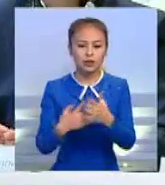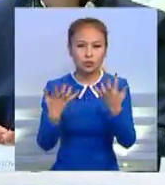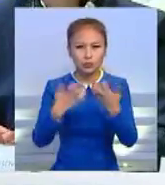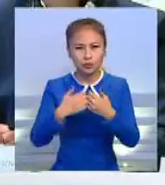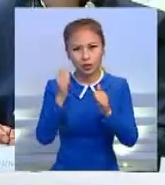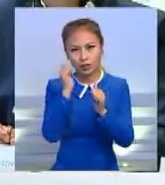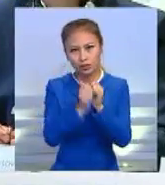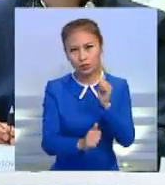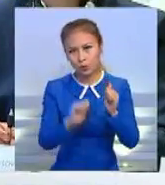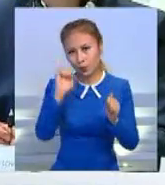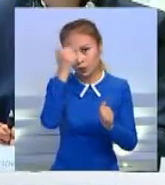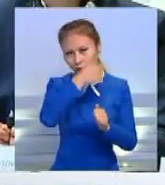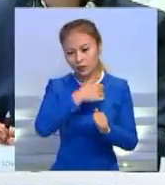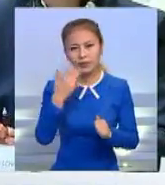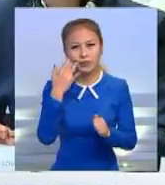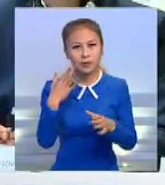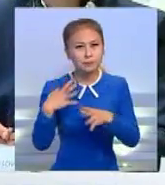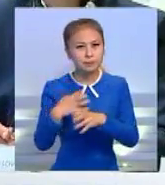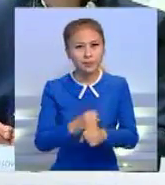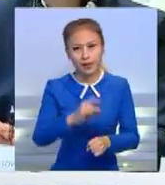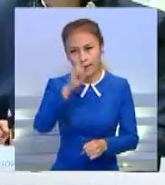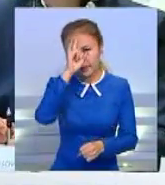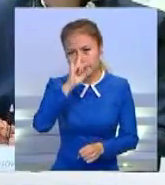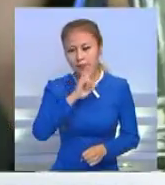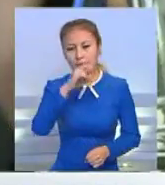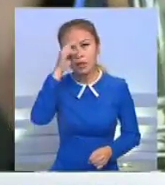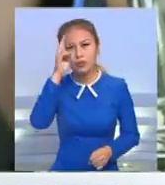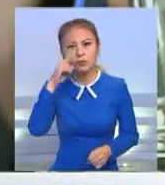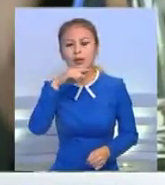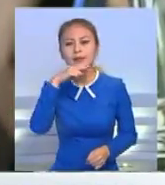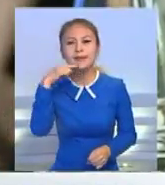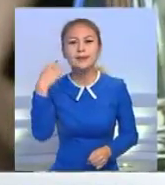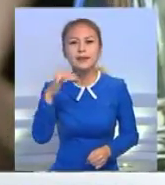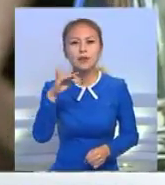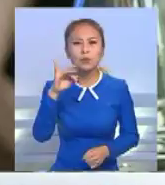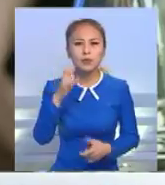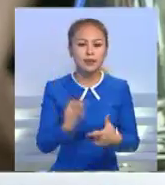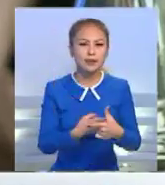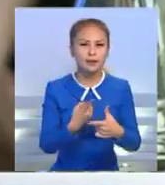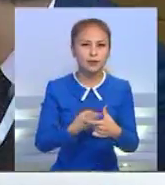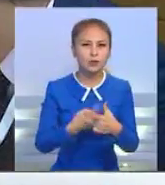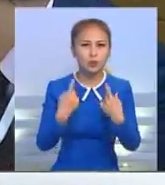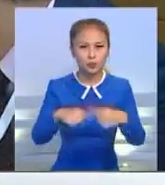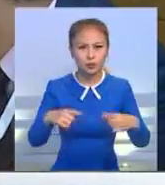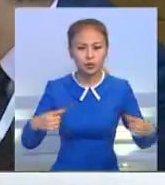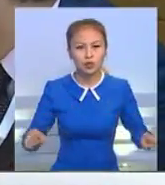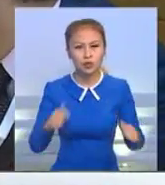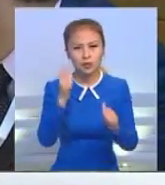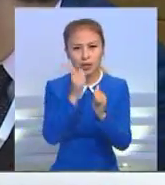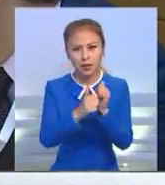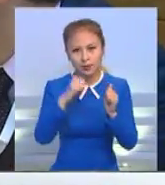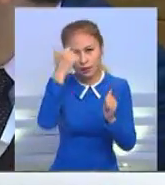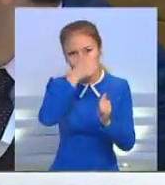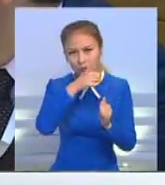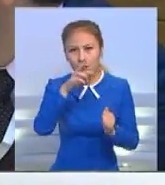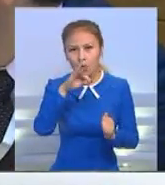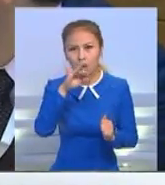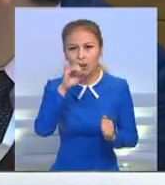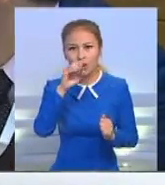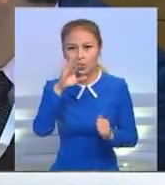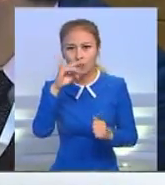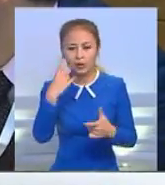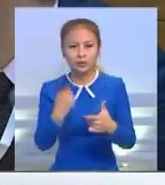жыл өткен сайын азайып барады. Сондықтан Қазақстан, Әзербайжан, Ресей, Түркменстан және Иран елдері жыл сайын арнайы